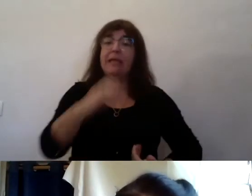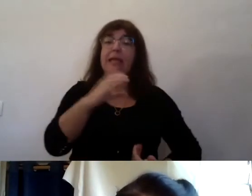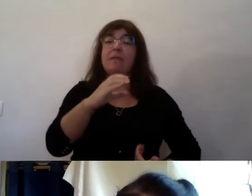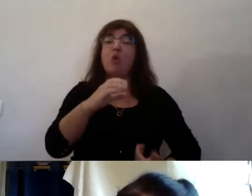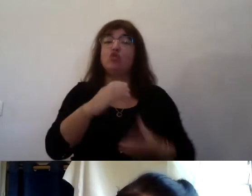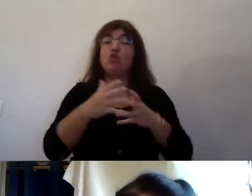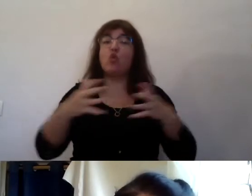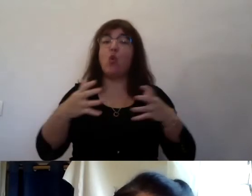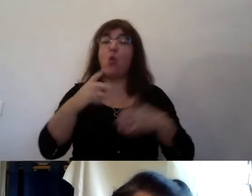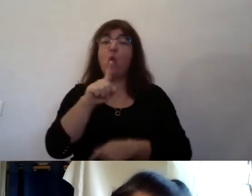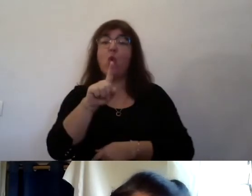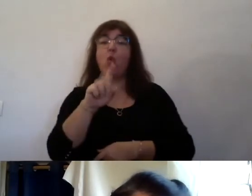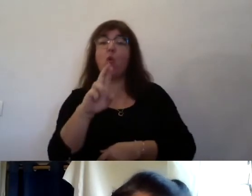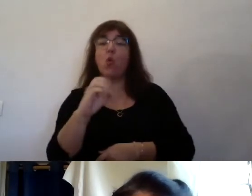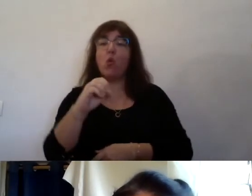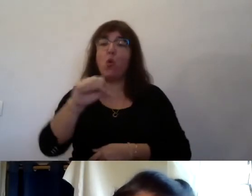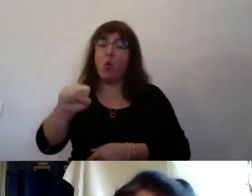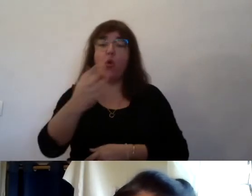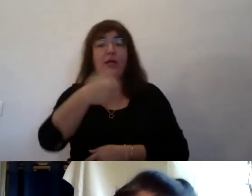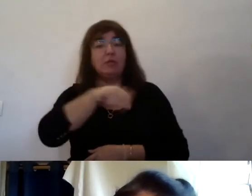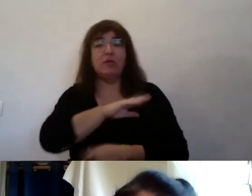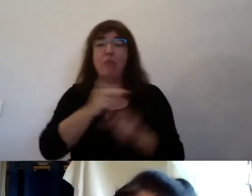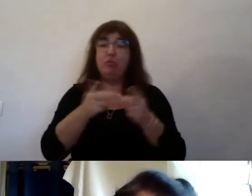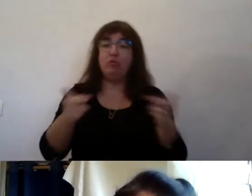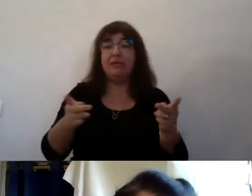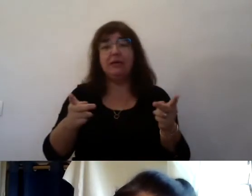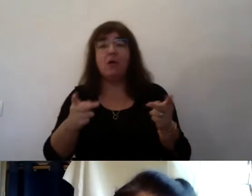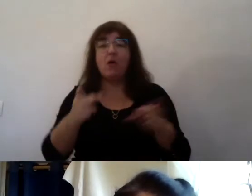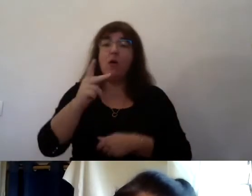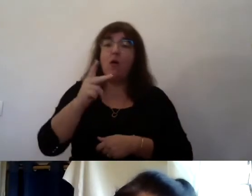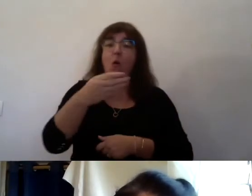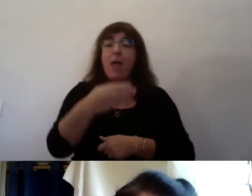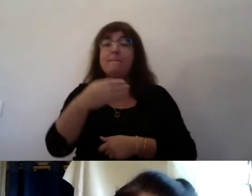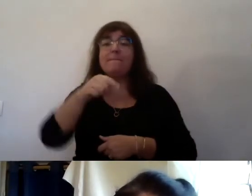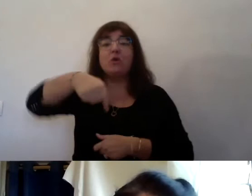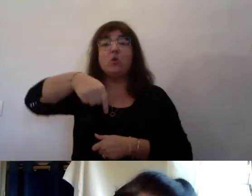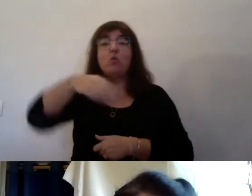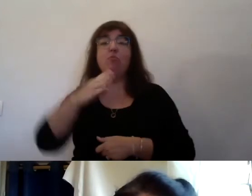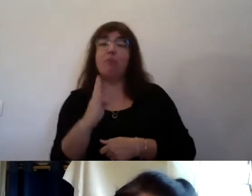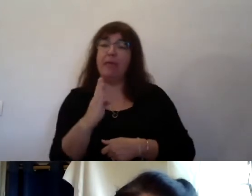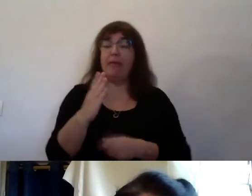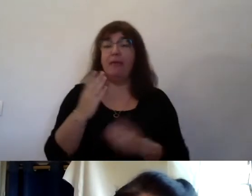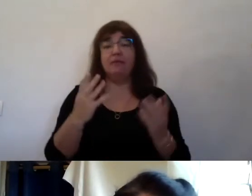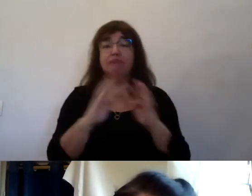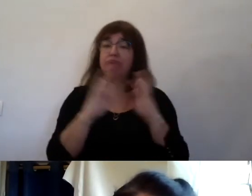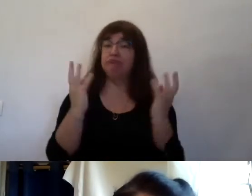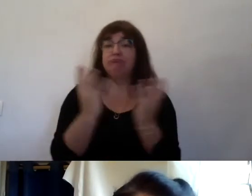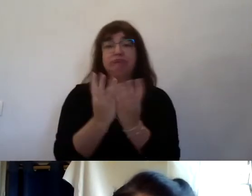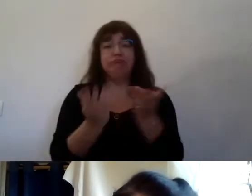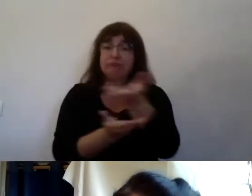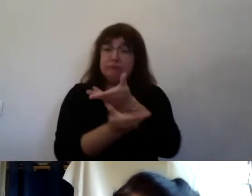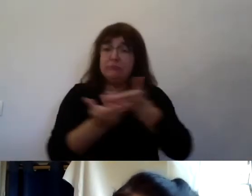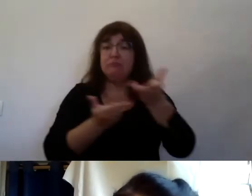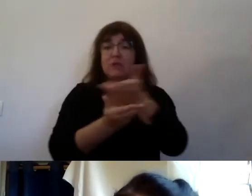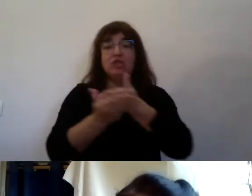Branly. Donc, bienvenue pour cette table ronde virtuelle sur le thème « Quelles offres